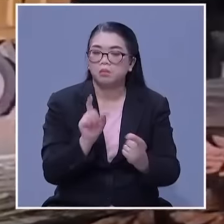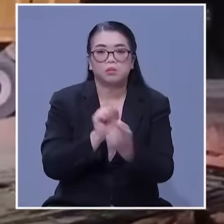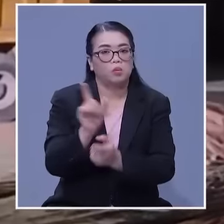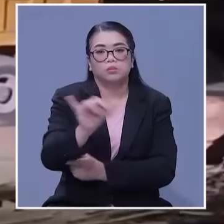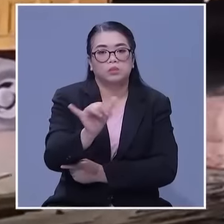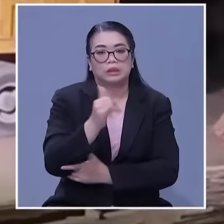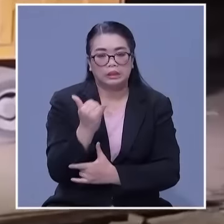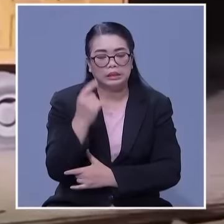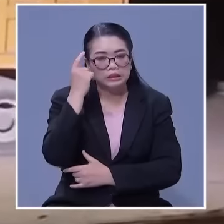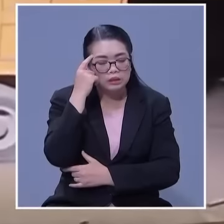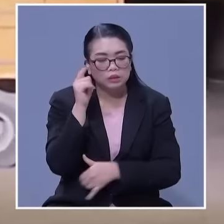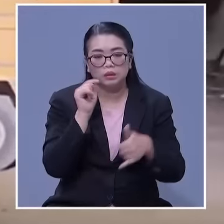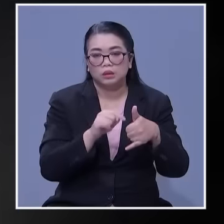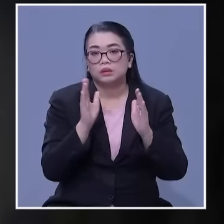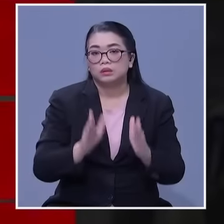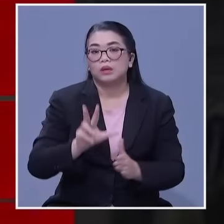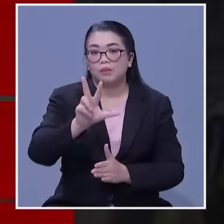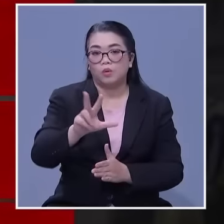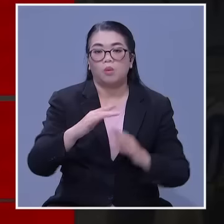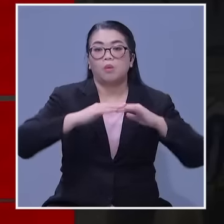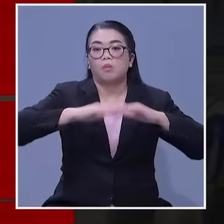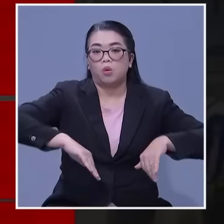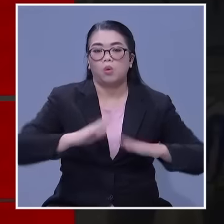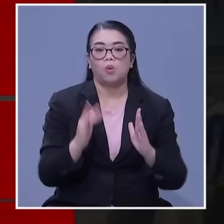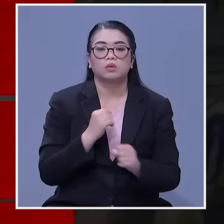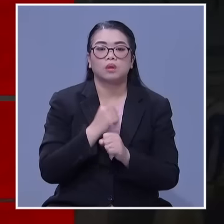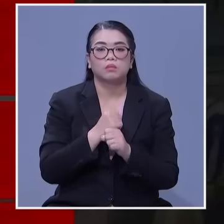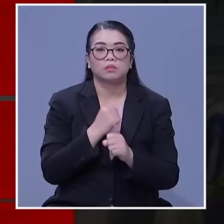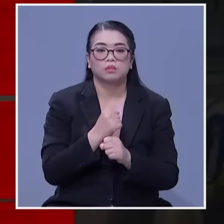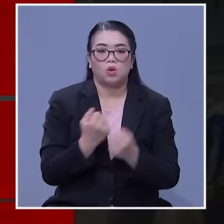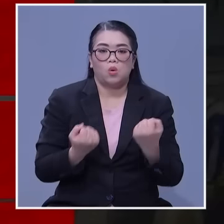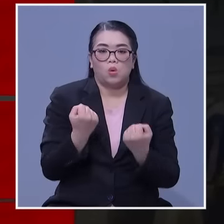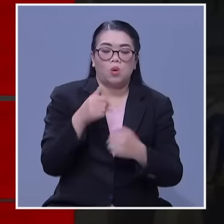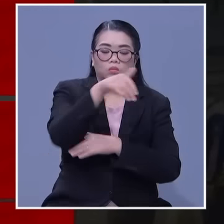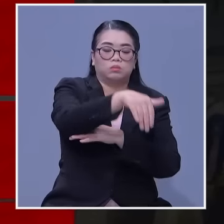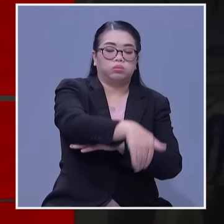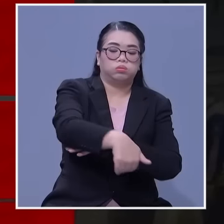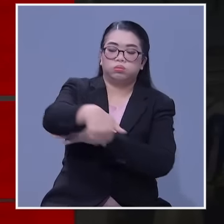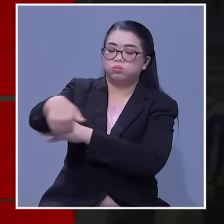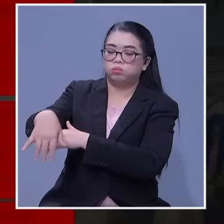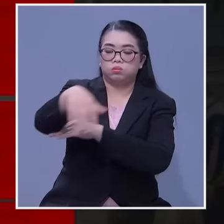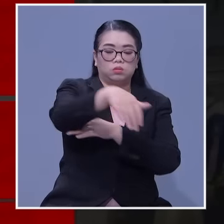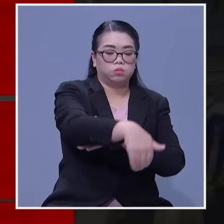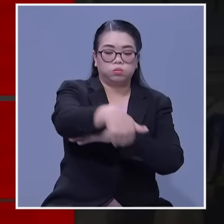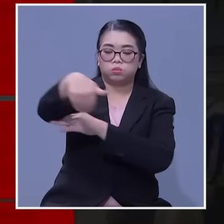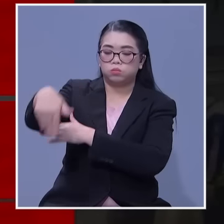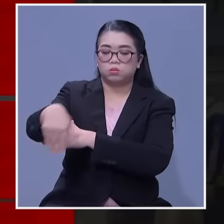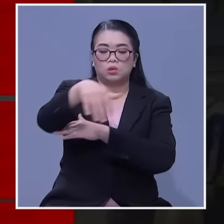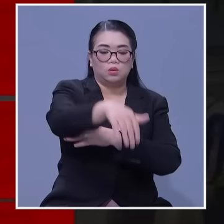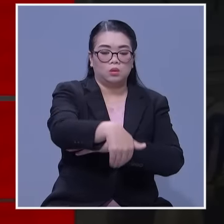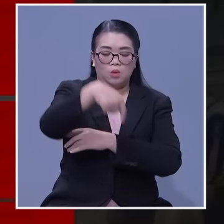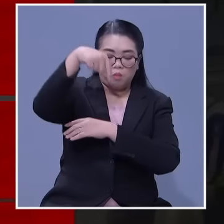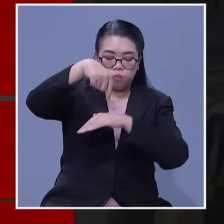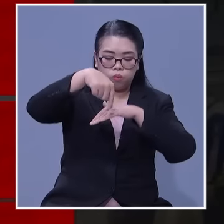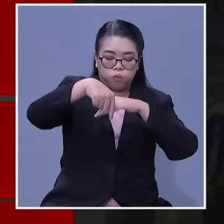ไซ้งานนะครับก็ทราบว่าตอนที่เกิดเหตุมีคนงานกำลังใช้รถแบ็คโฮนะครับอ่าแล้วก็รถตักทำงานขุดเจาะ